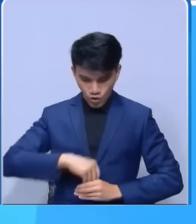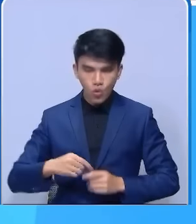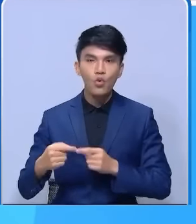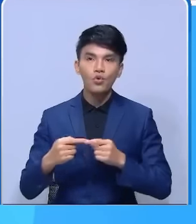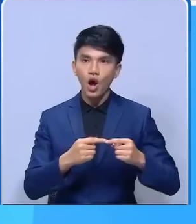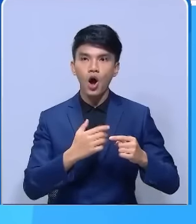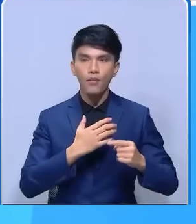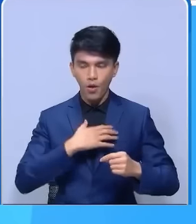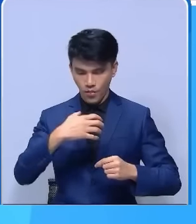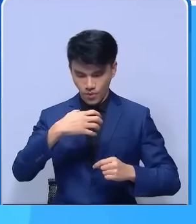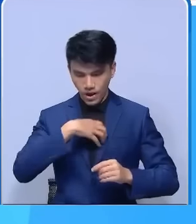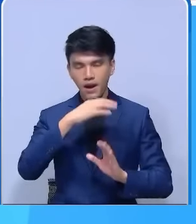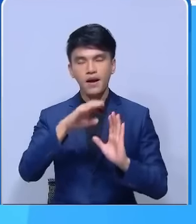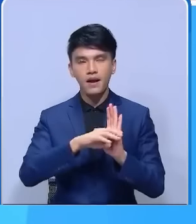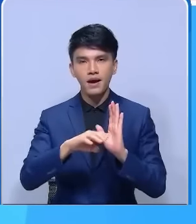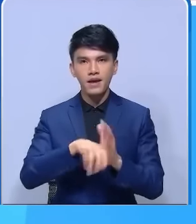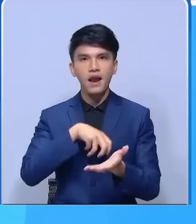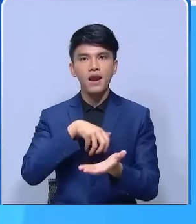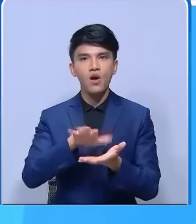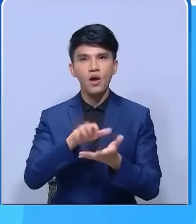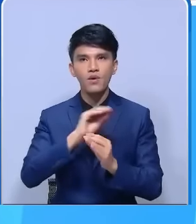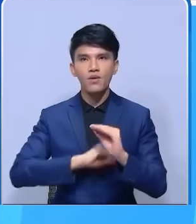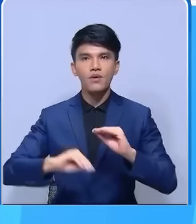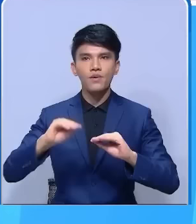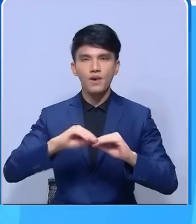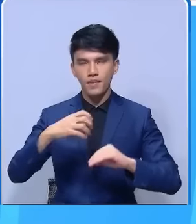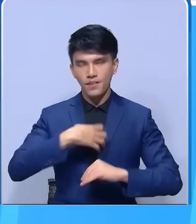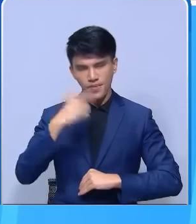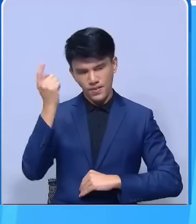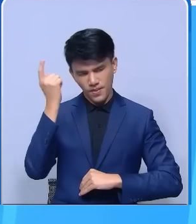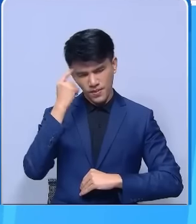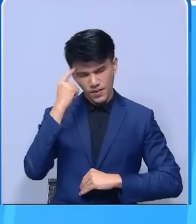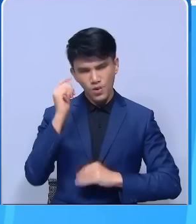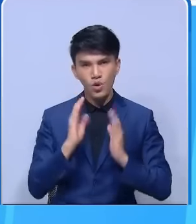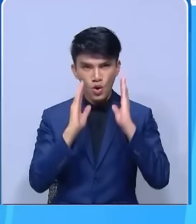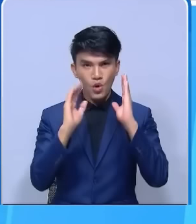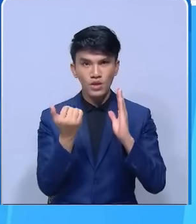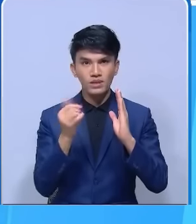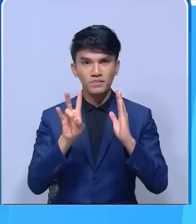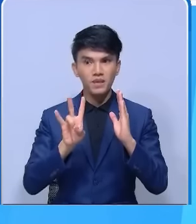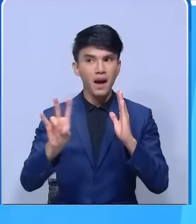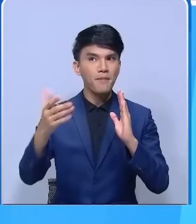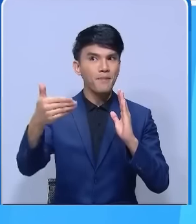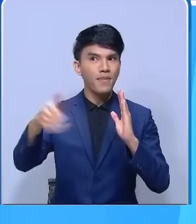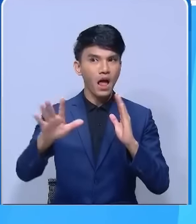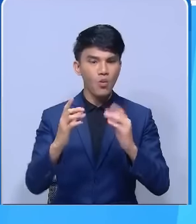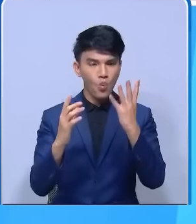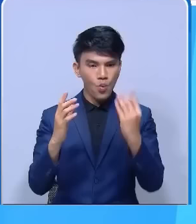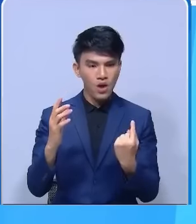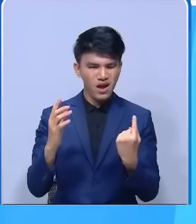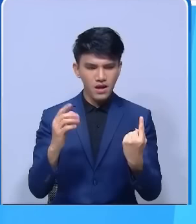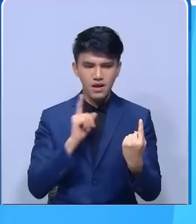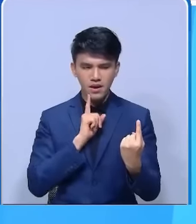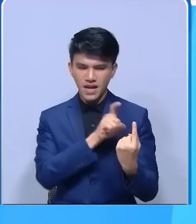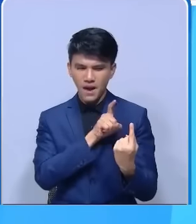ผมมีความประสงค์ให้ข้อมูลเพิ่มเติมและหลายคนก็อยากจะรู้ว่าเอ๊ะ 17คนไปแล้วเหลือบอสพออยู่คนเดียวมีการสอบ